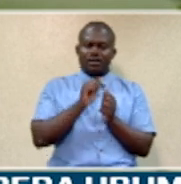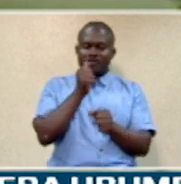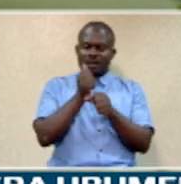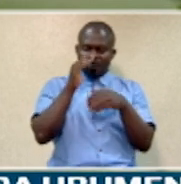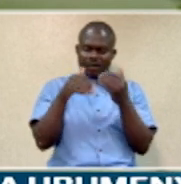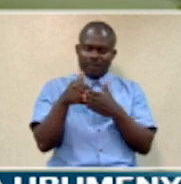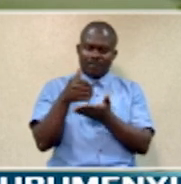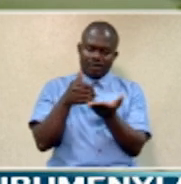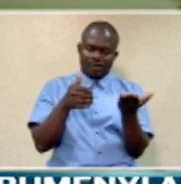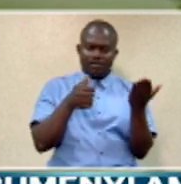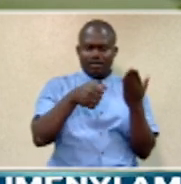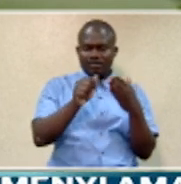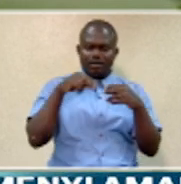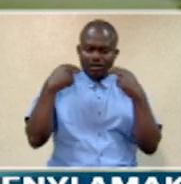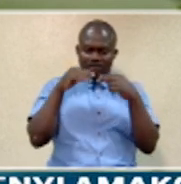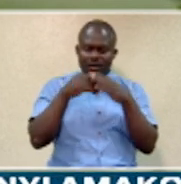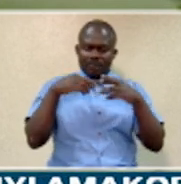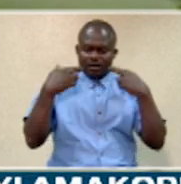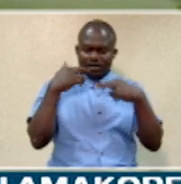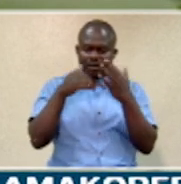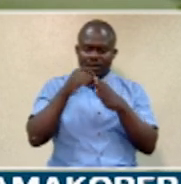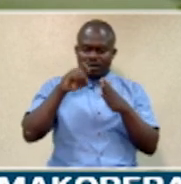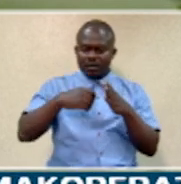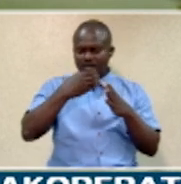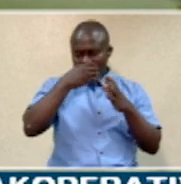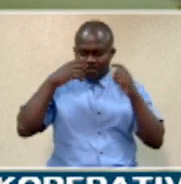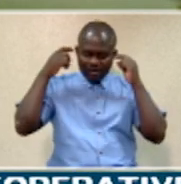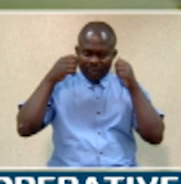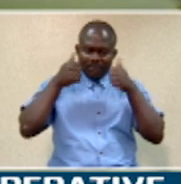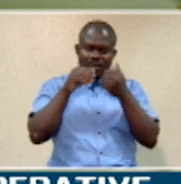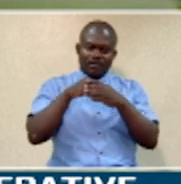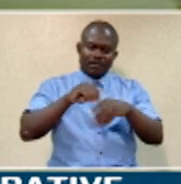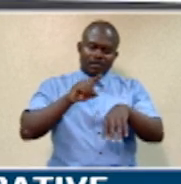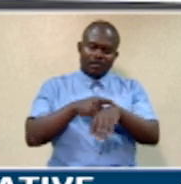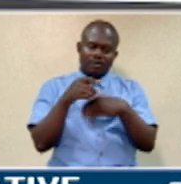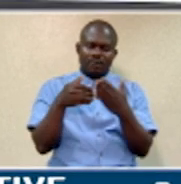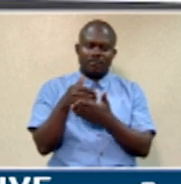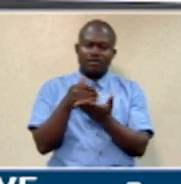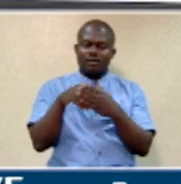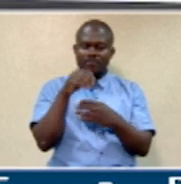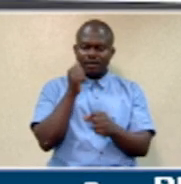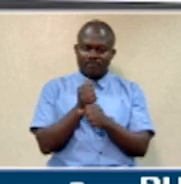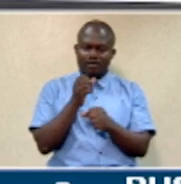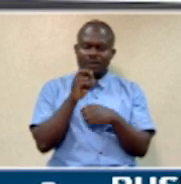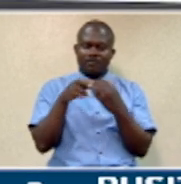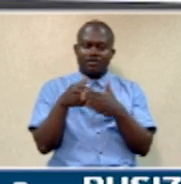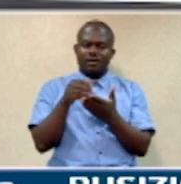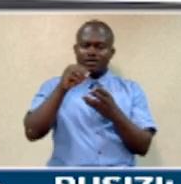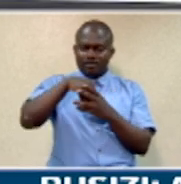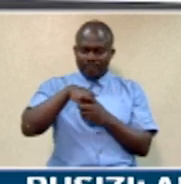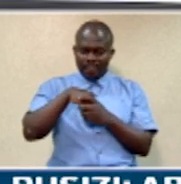abakozi bayo mahoteli n'amaresitora bagomba kuba bambaye neza agapfukamunwa mu gihe cyose bari mu kazi cyangwa